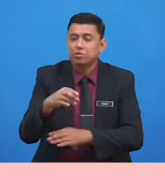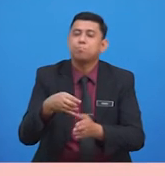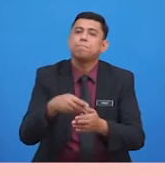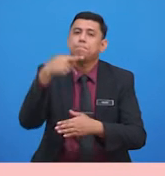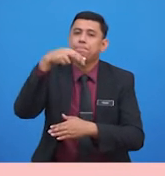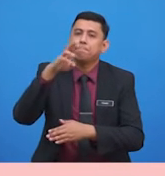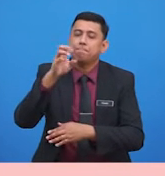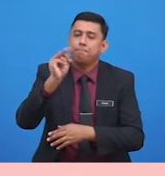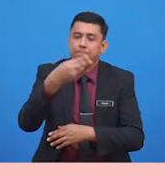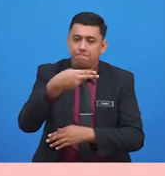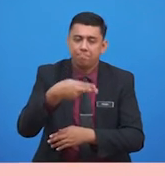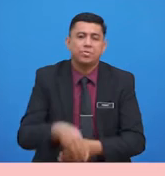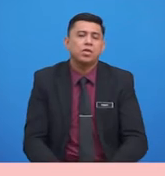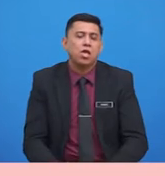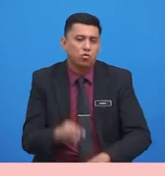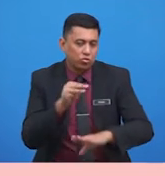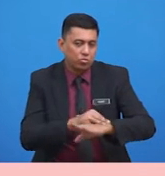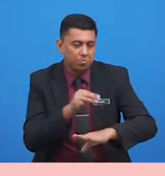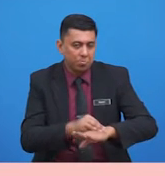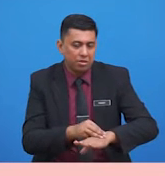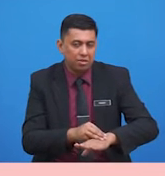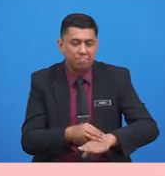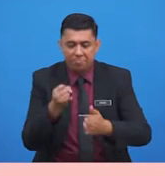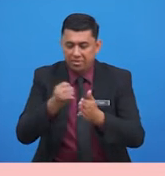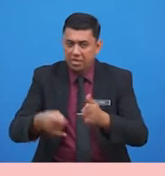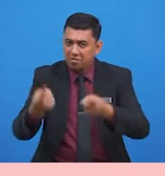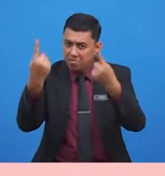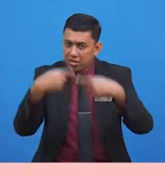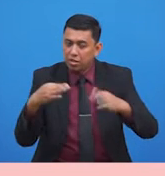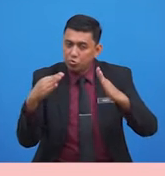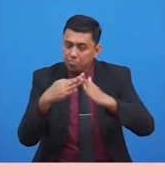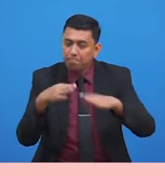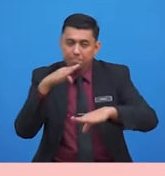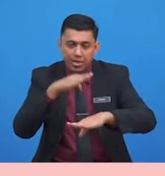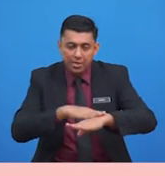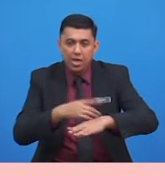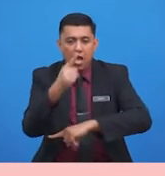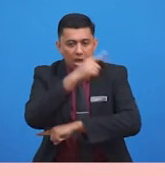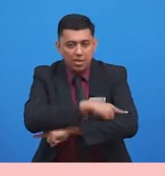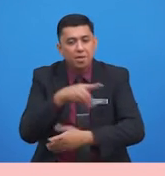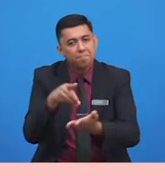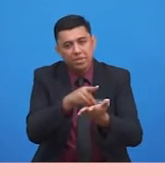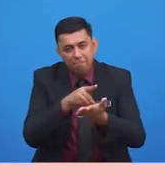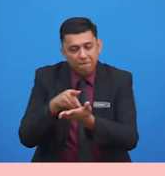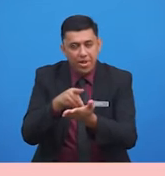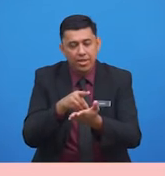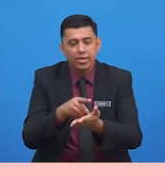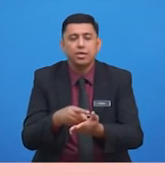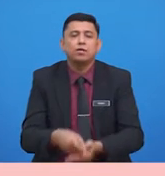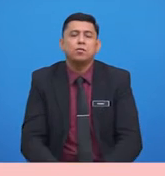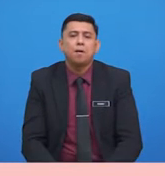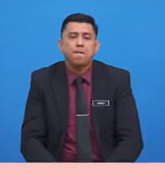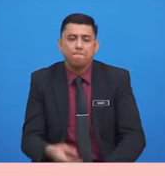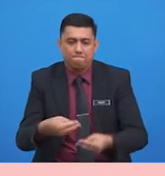prema sewaktu jiran mengunjungi rumah prema pada hari Dipawali?